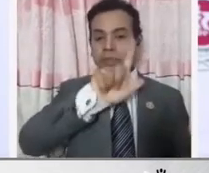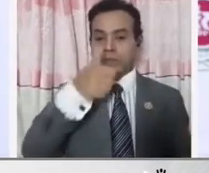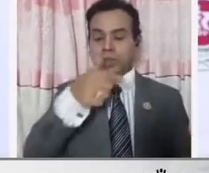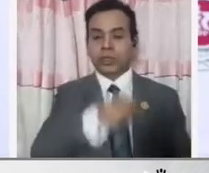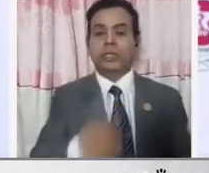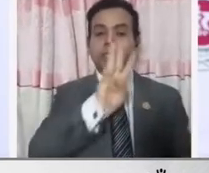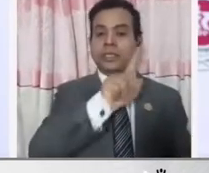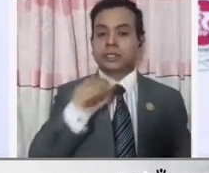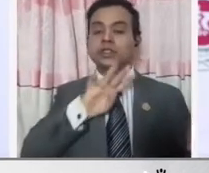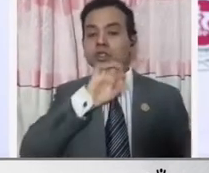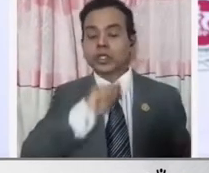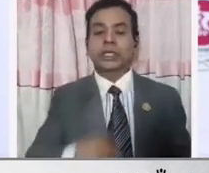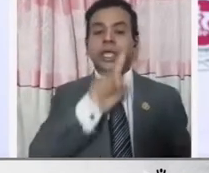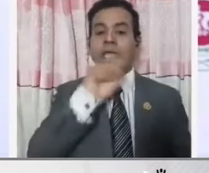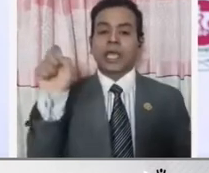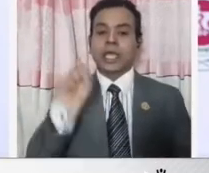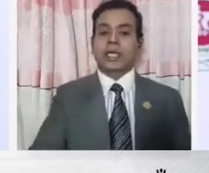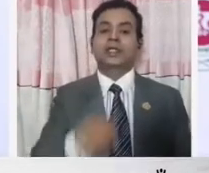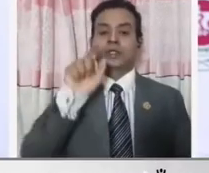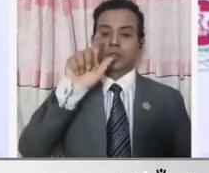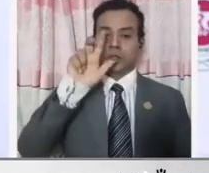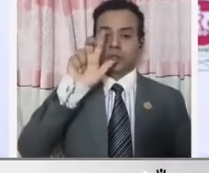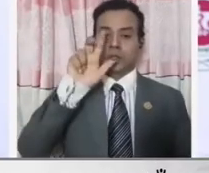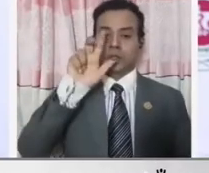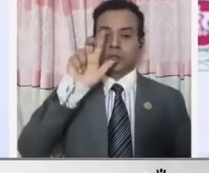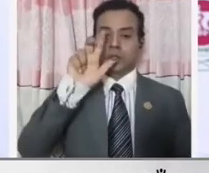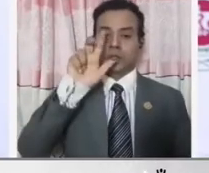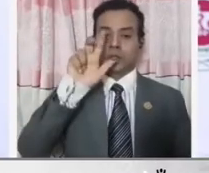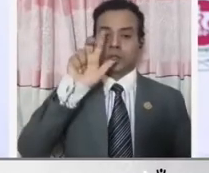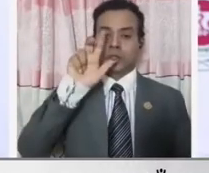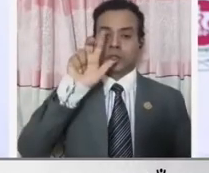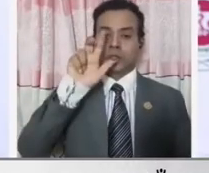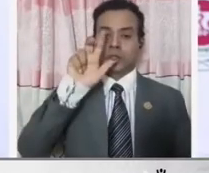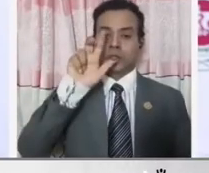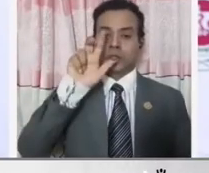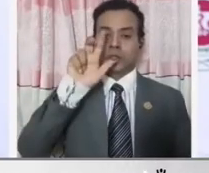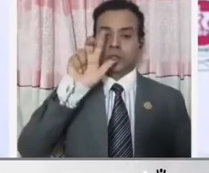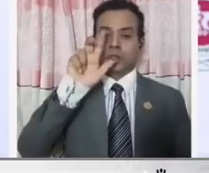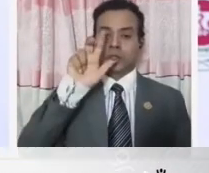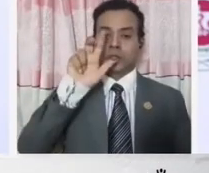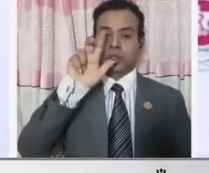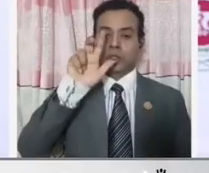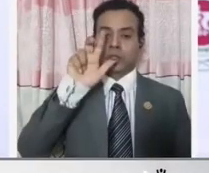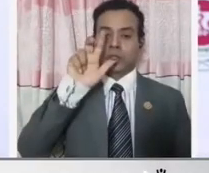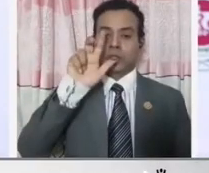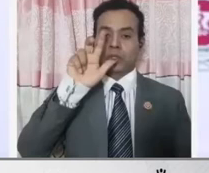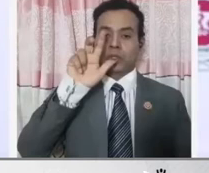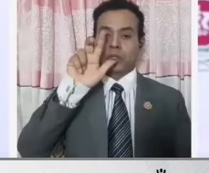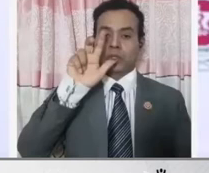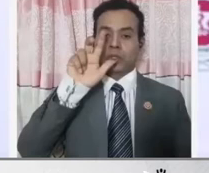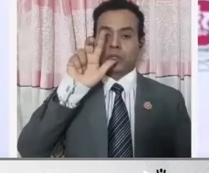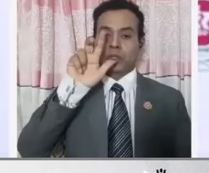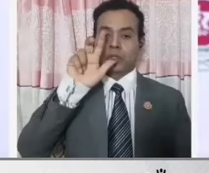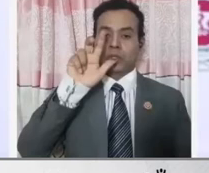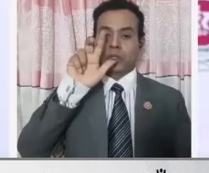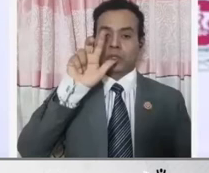২৪ ঘন্টায় যারা মৃত্যুবরণ করেছেন বিভাগওয়ারি ঢাকা বিভাগে ১৯ জন, চট্টগ্রাম ৫ জন, ময়মনসিংহ ১ জন, খুলনা ৭ জন,